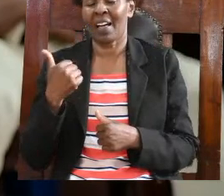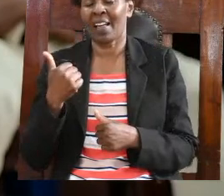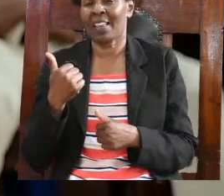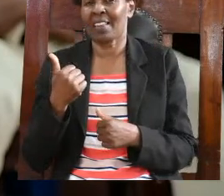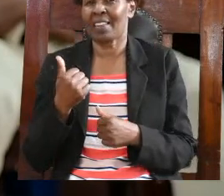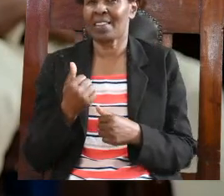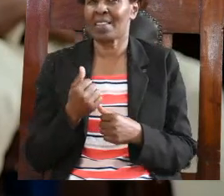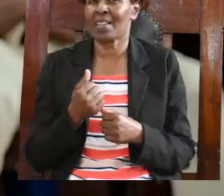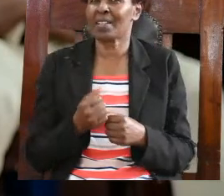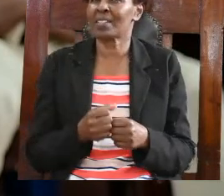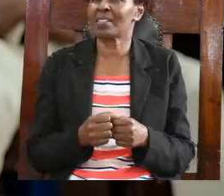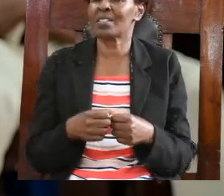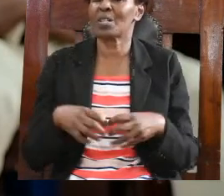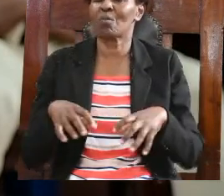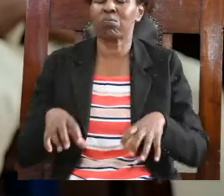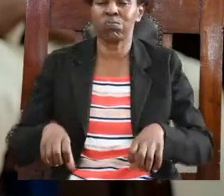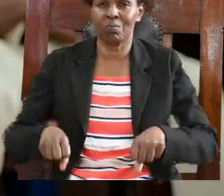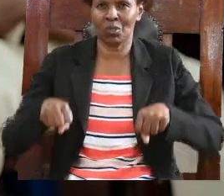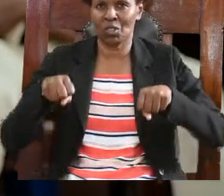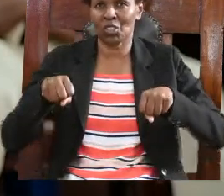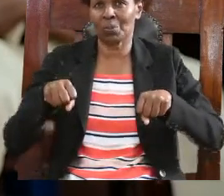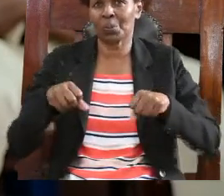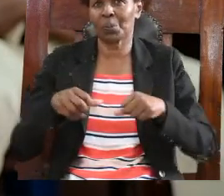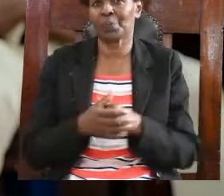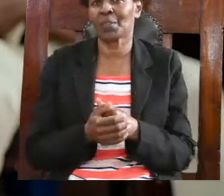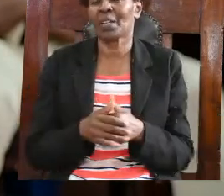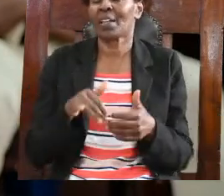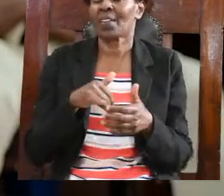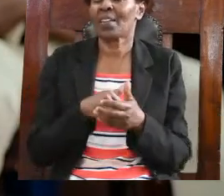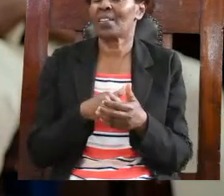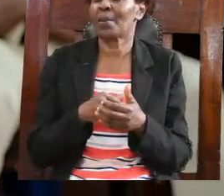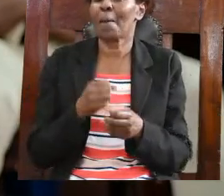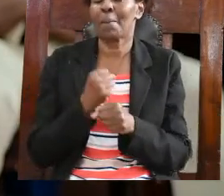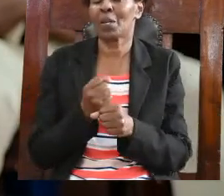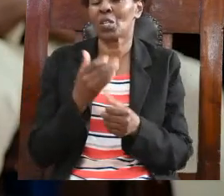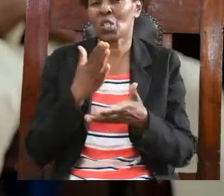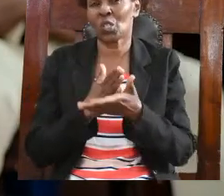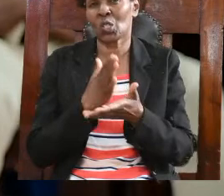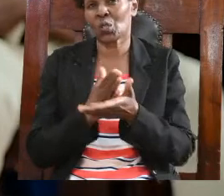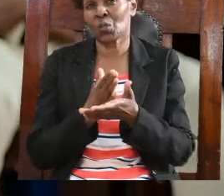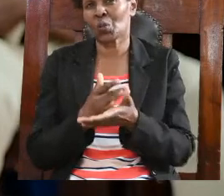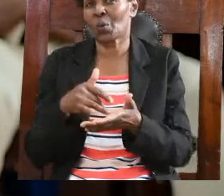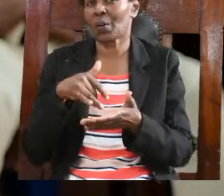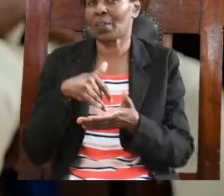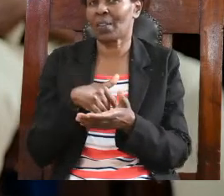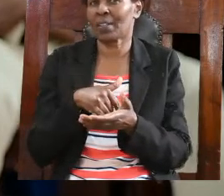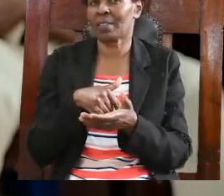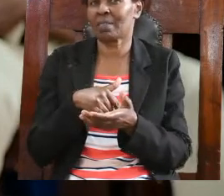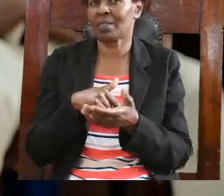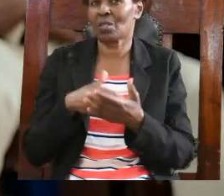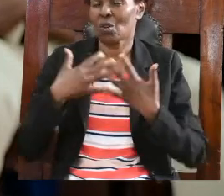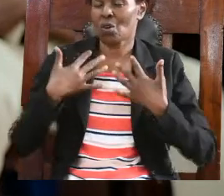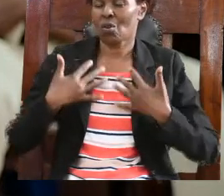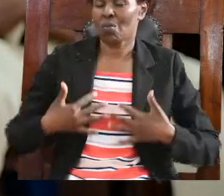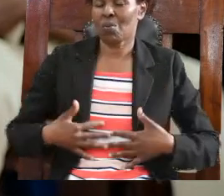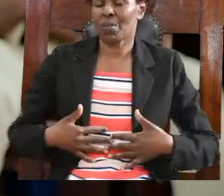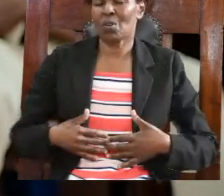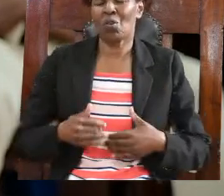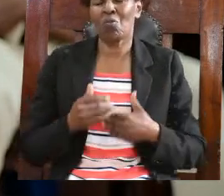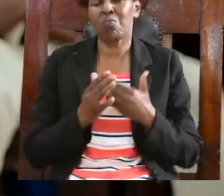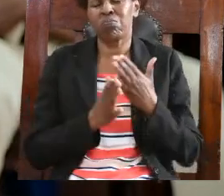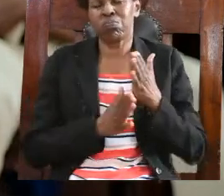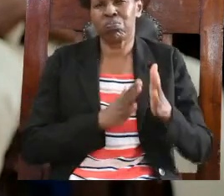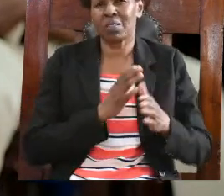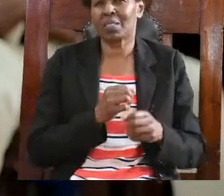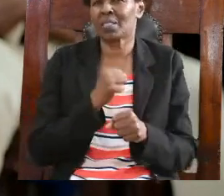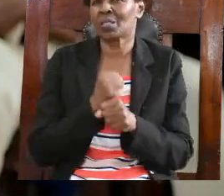watajitoa kabisa waingie katika gym ili wahakikishe ya kwamba wamejiandaa vizuri,